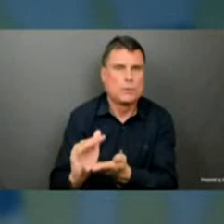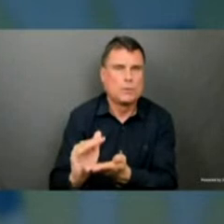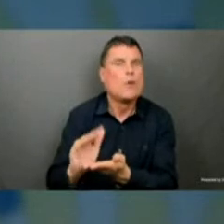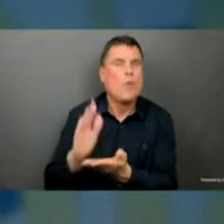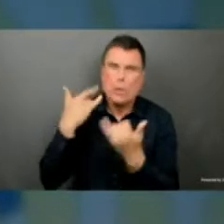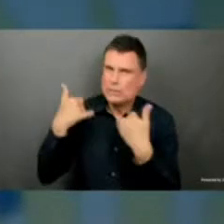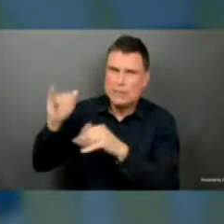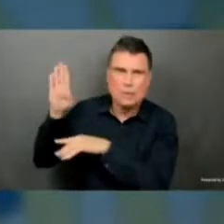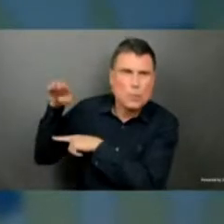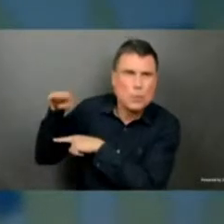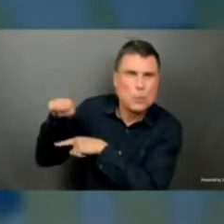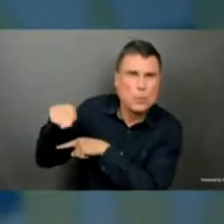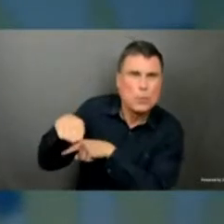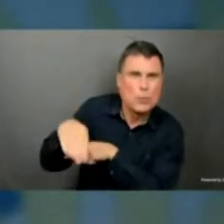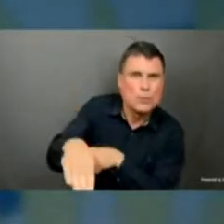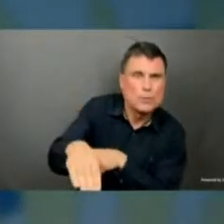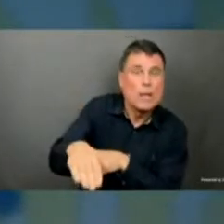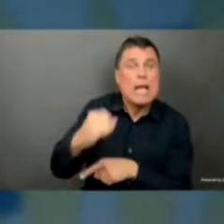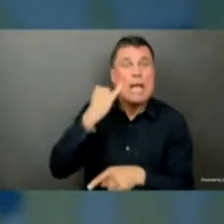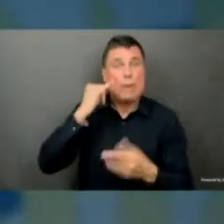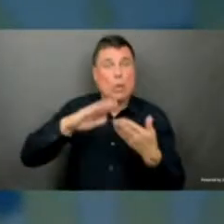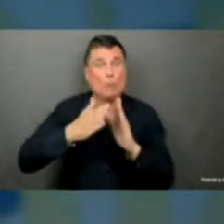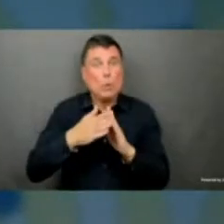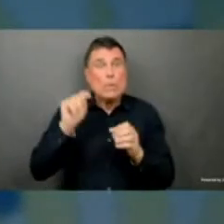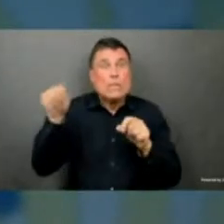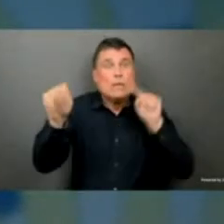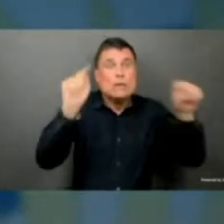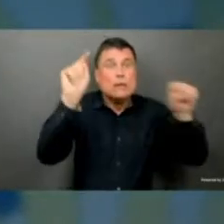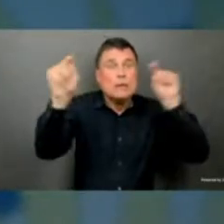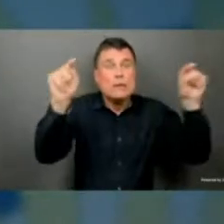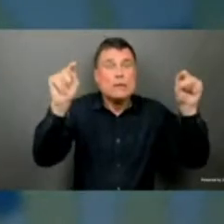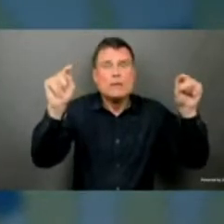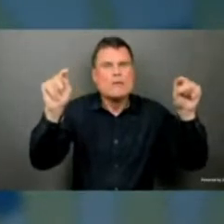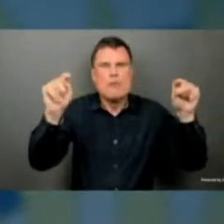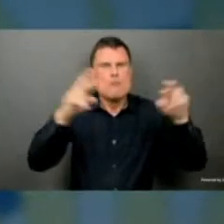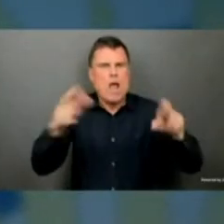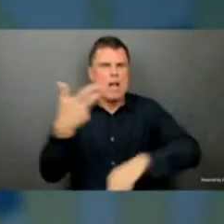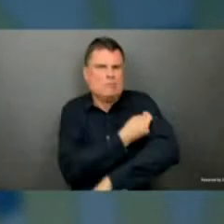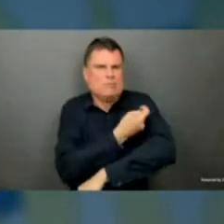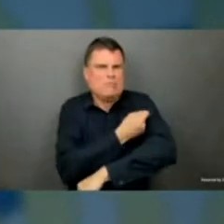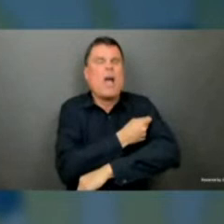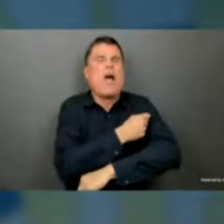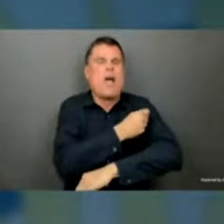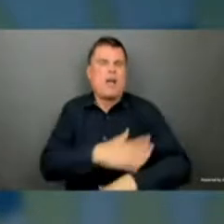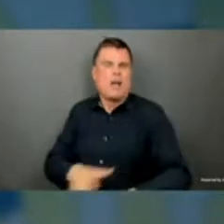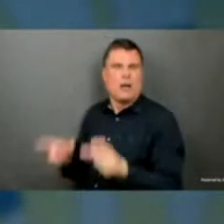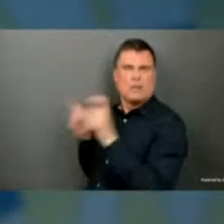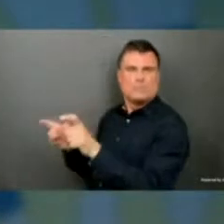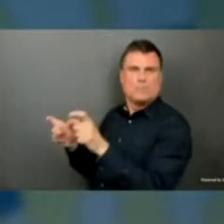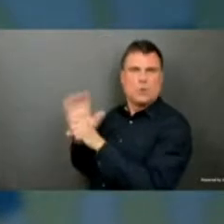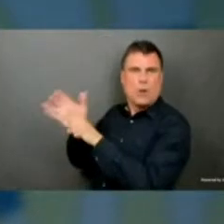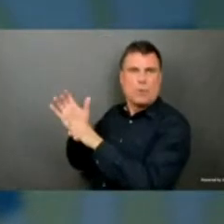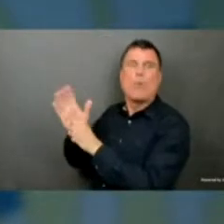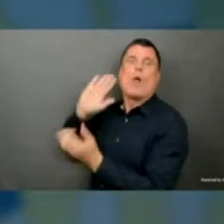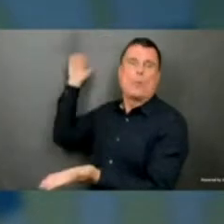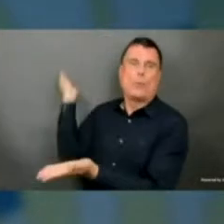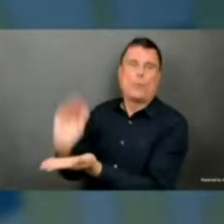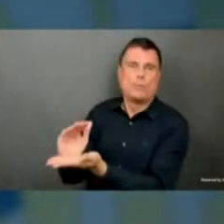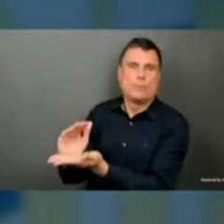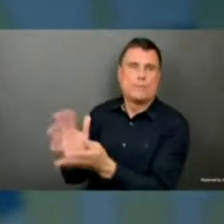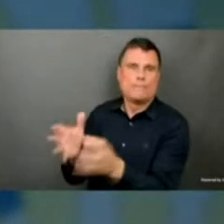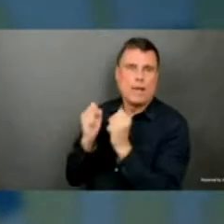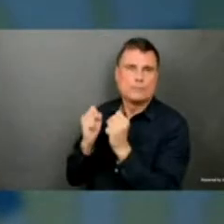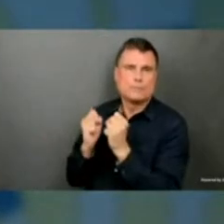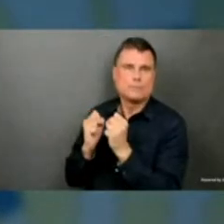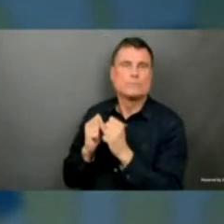因为他们给他们打了急速 even in an area like Prince Rupert. 这个疫苗施 The 打 other places 所以 where 一下 we've 子 seen 就 this 下 similar 降了很多 phenomenon has been